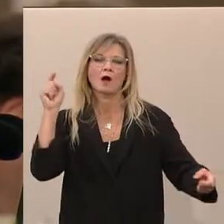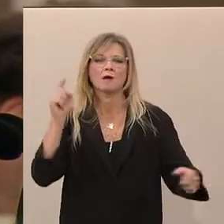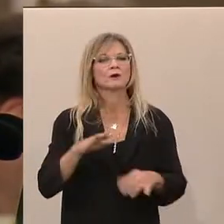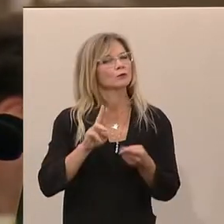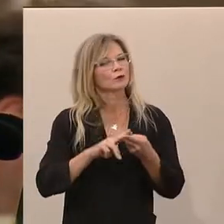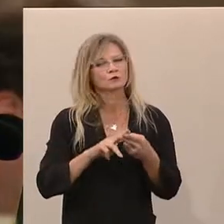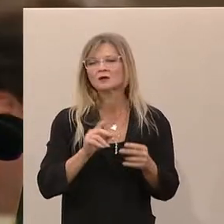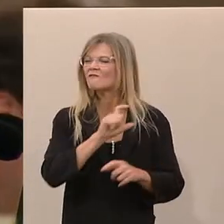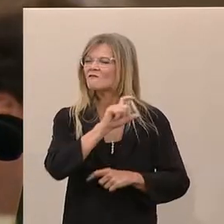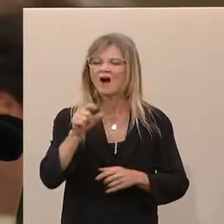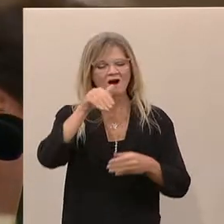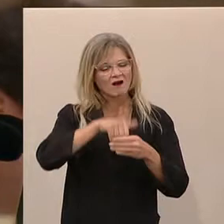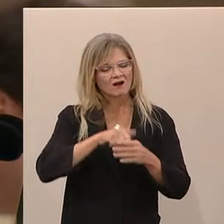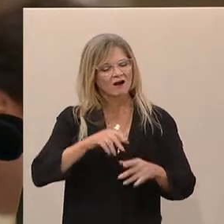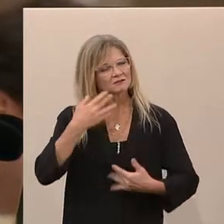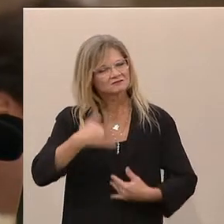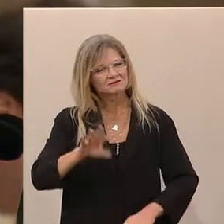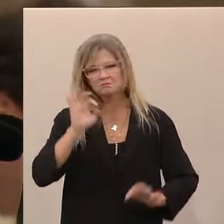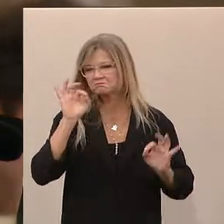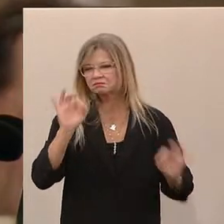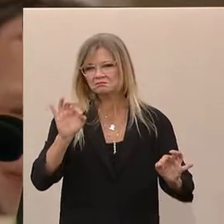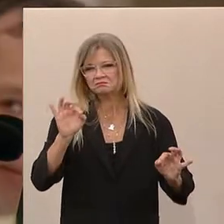dafür gehört ihr auch Dank und Anerkennung ausgesprochen.